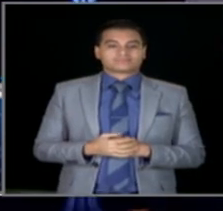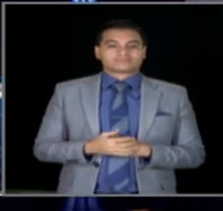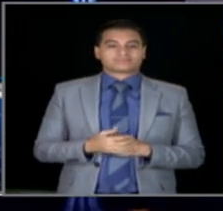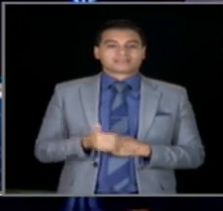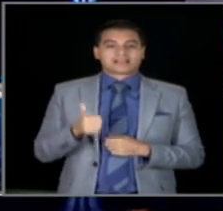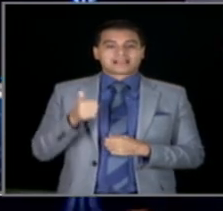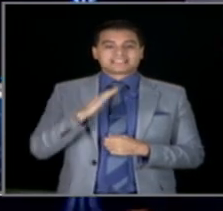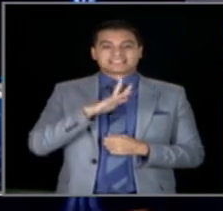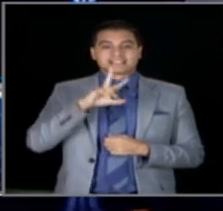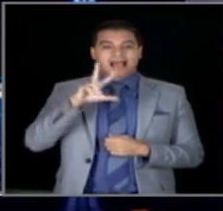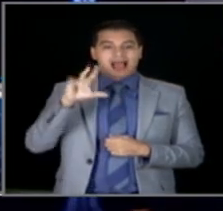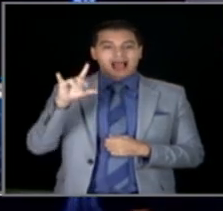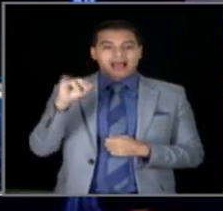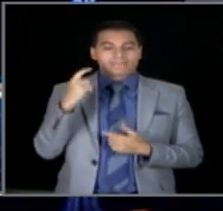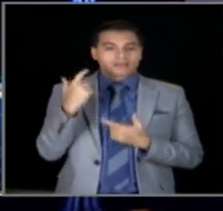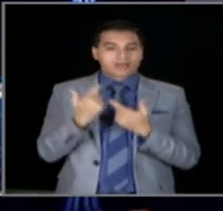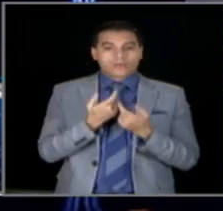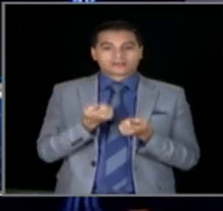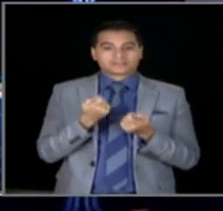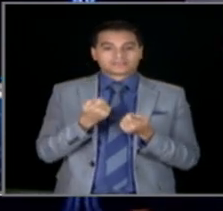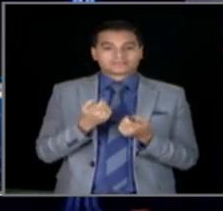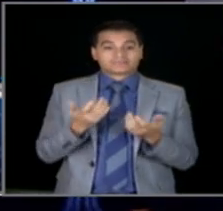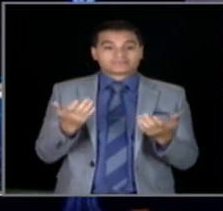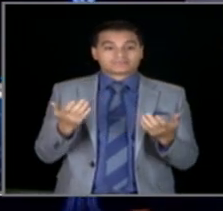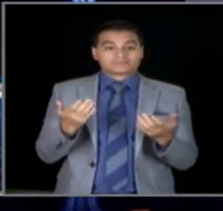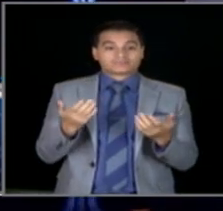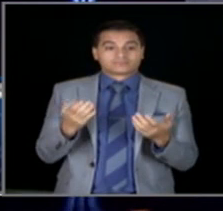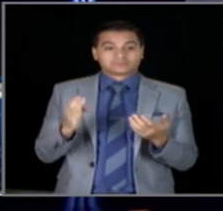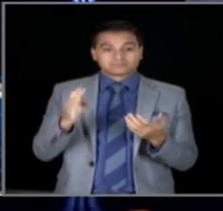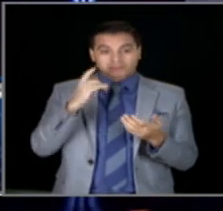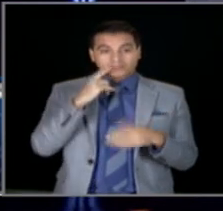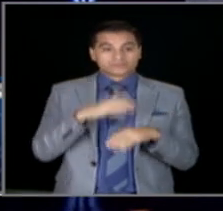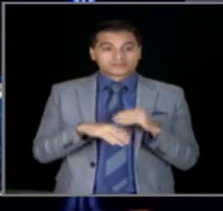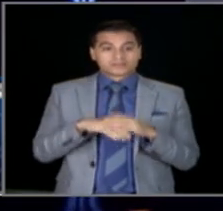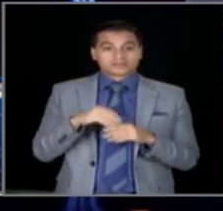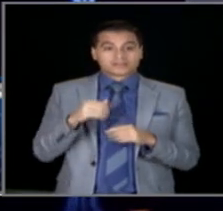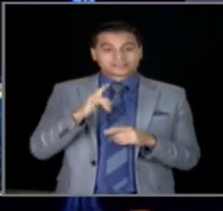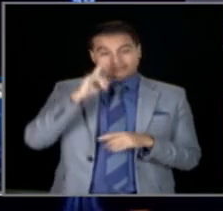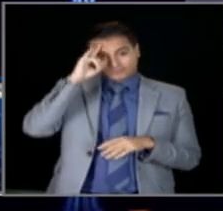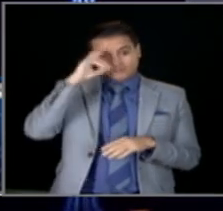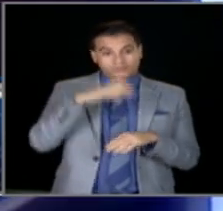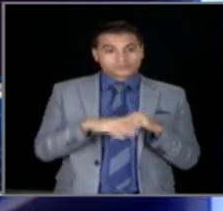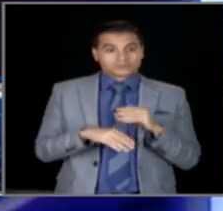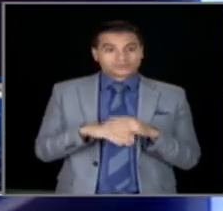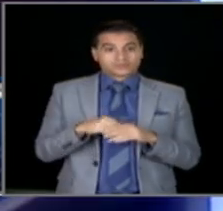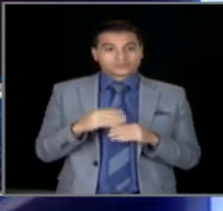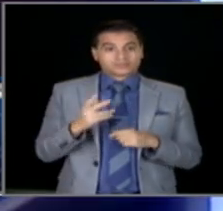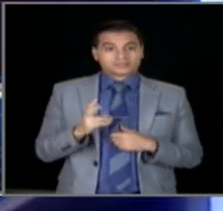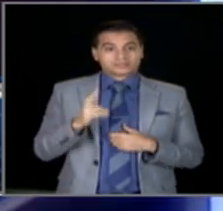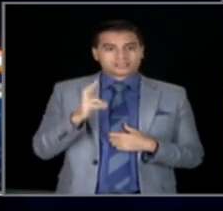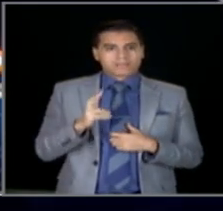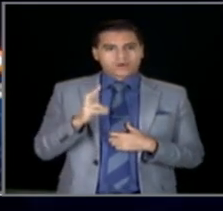إسلام دور ملقاش. جرب يا أسماء. واحدة. مين هيجاوب؟ أسماء. تخمينة.